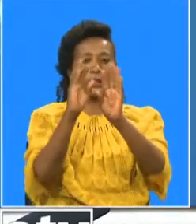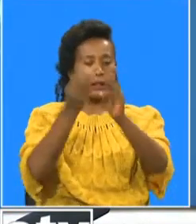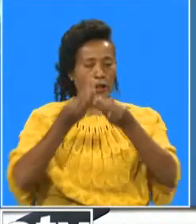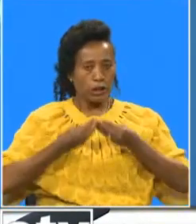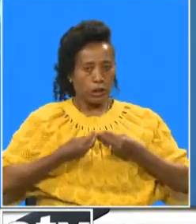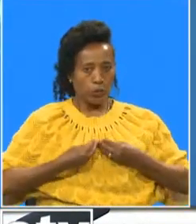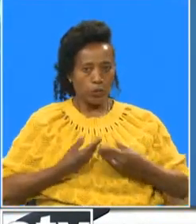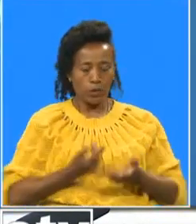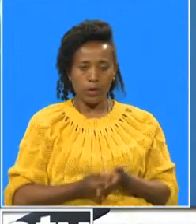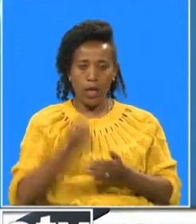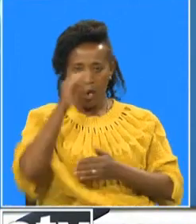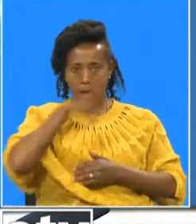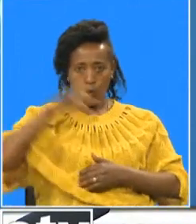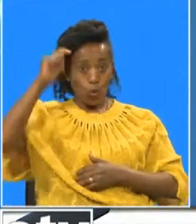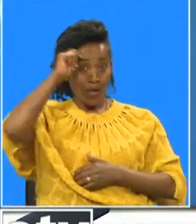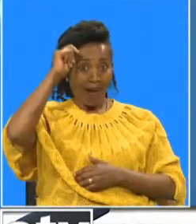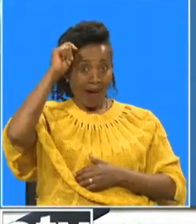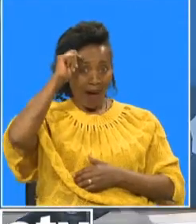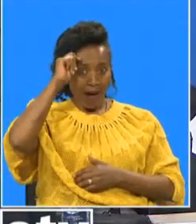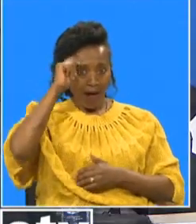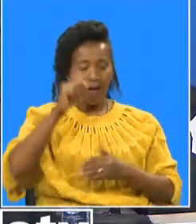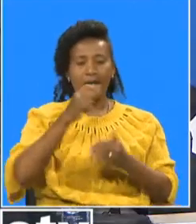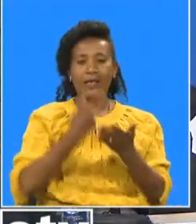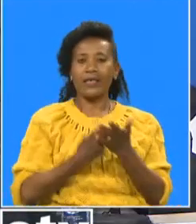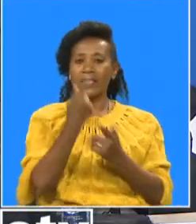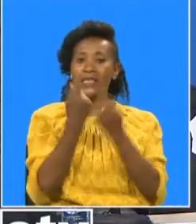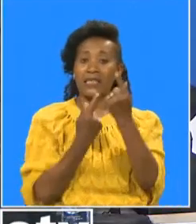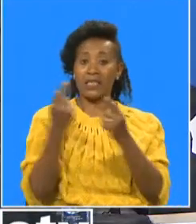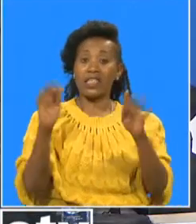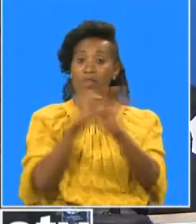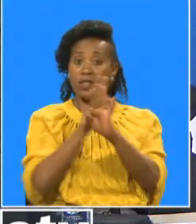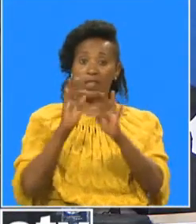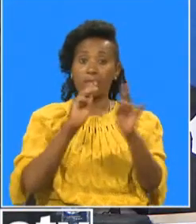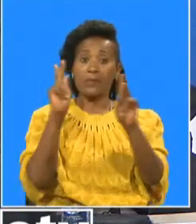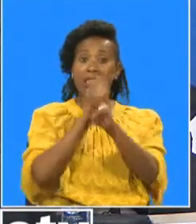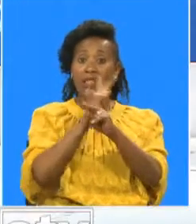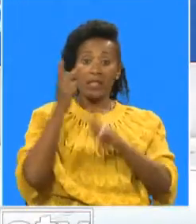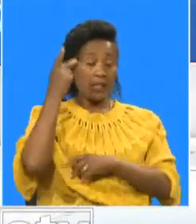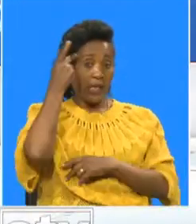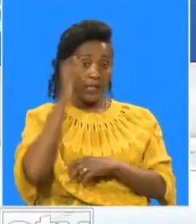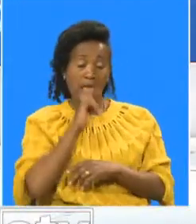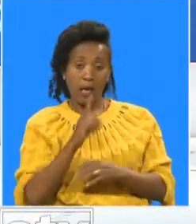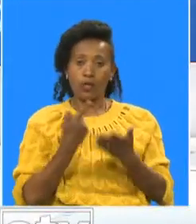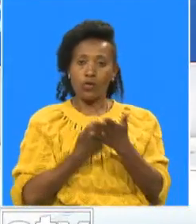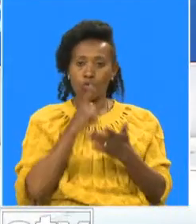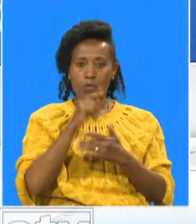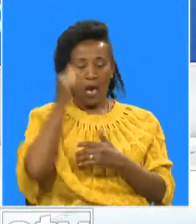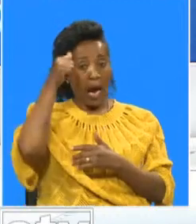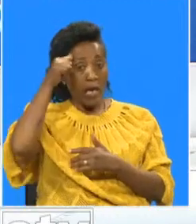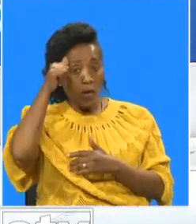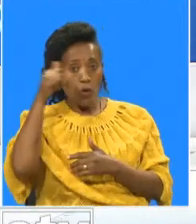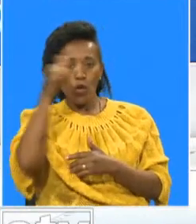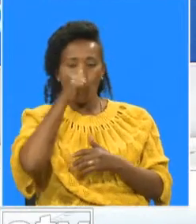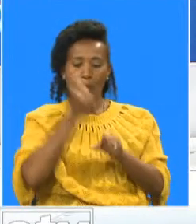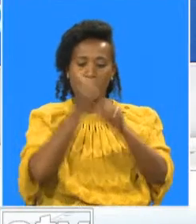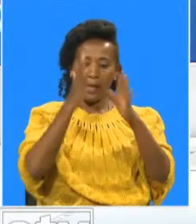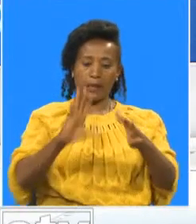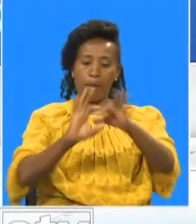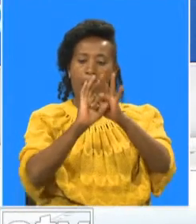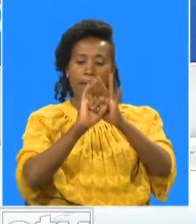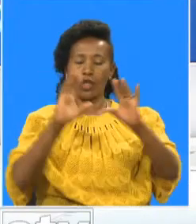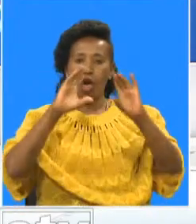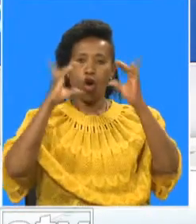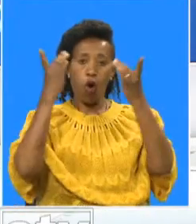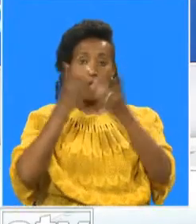እንዲሰጡን አቶ ተካ ገብረየስ የንግድና ኢንዱስትሪ ሚኒስትር ዴታ እንዲሁም ደግሞ አቶ አያሌው አህመድ የኢትዮጵያ ሰራተኛ